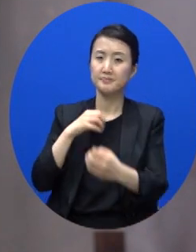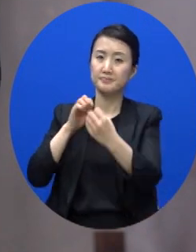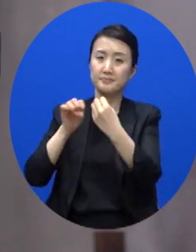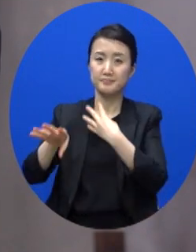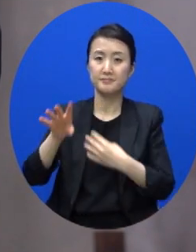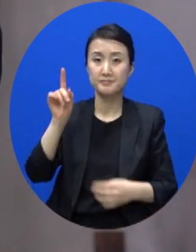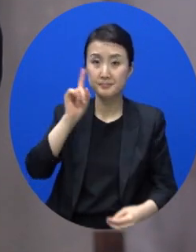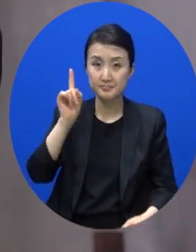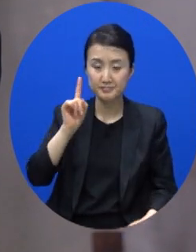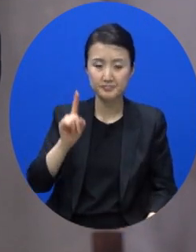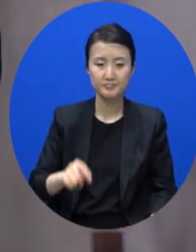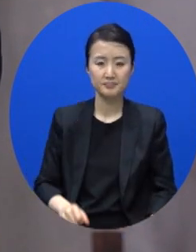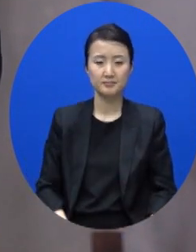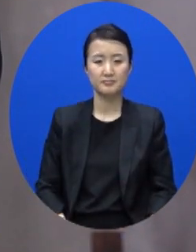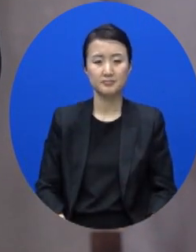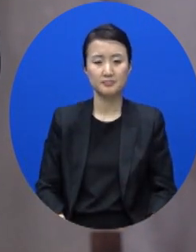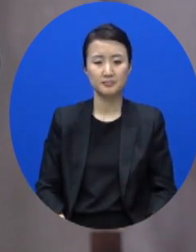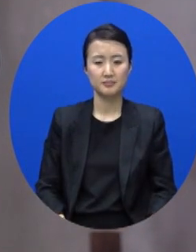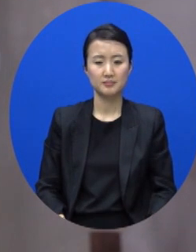중국의 디즈는